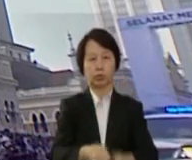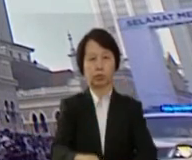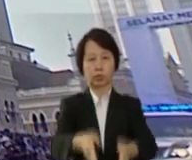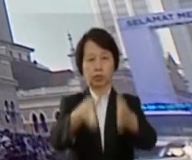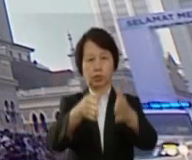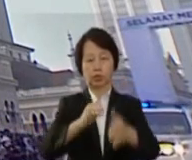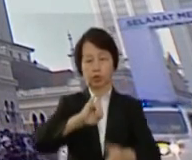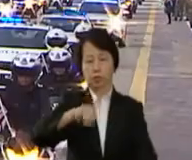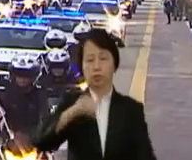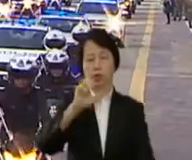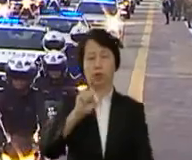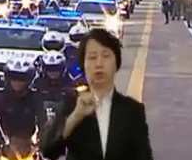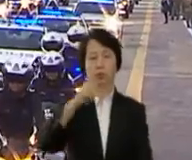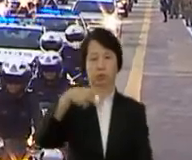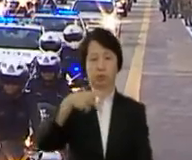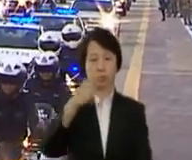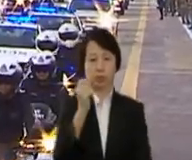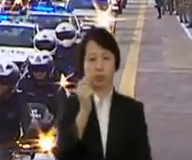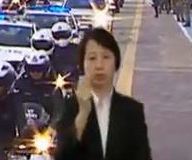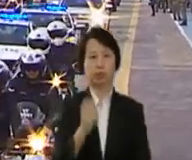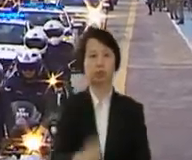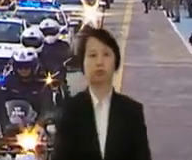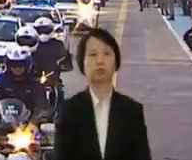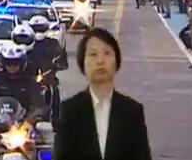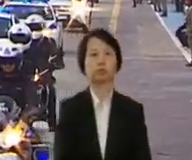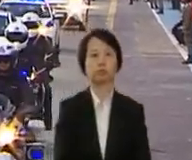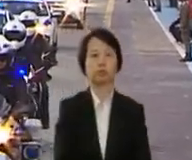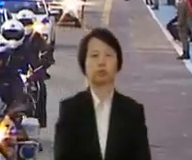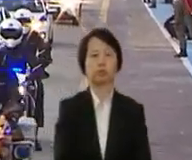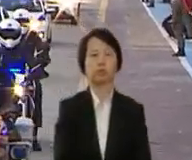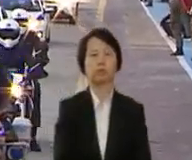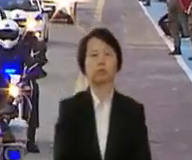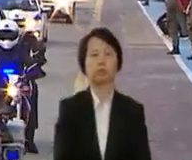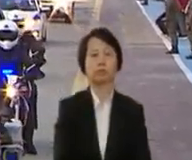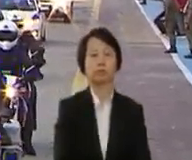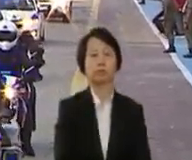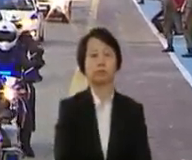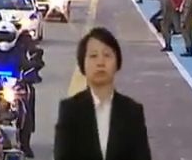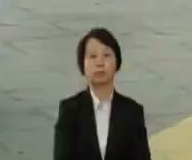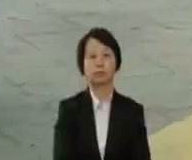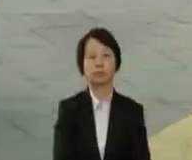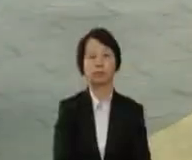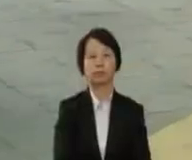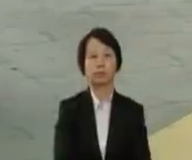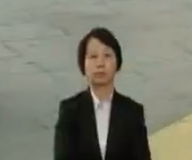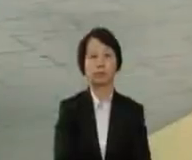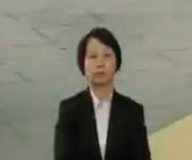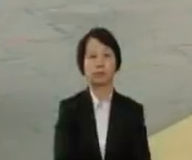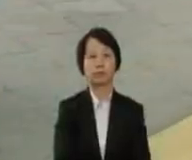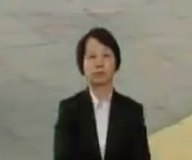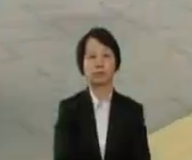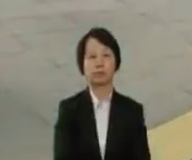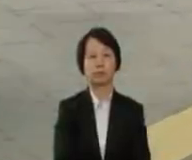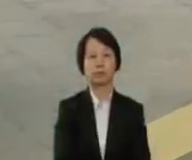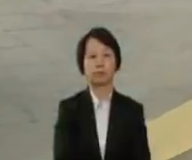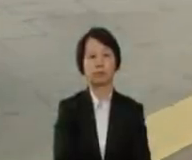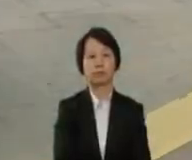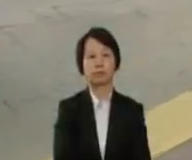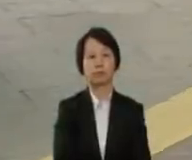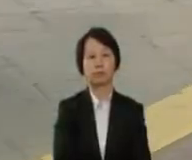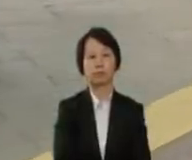oleh JSPT. Kita berganti dan merapikan Malaysia,